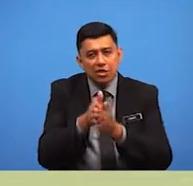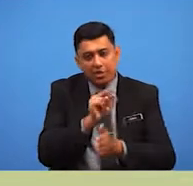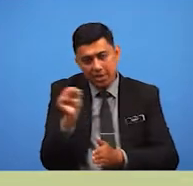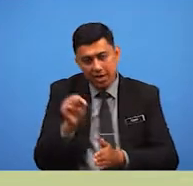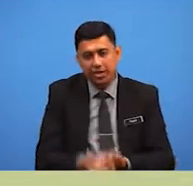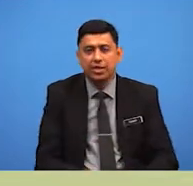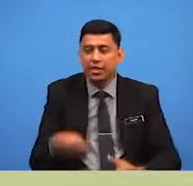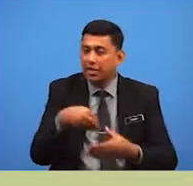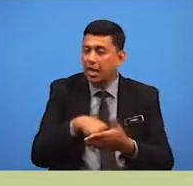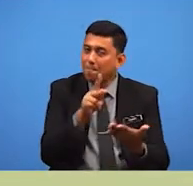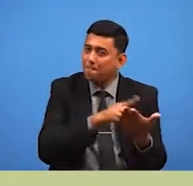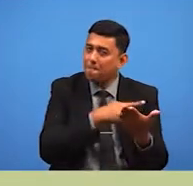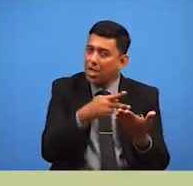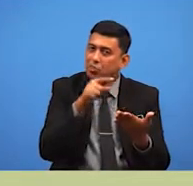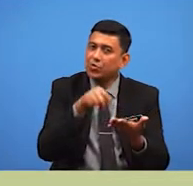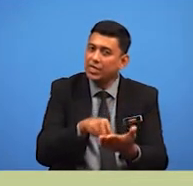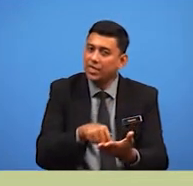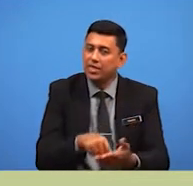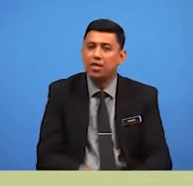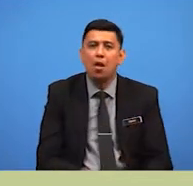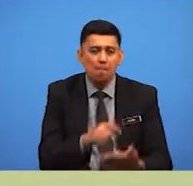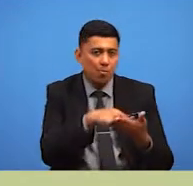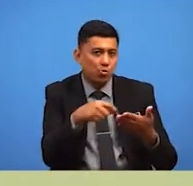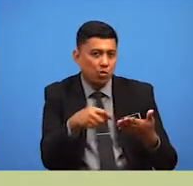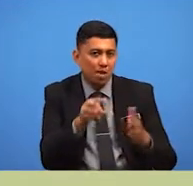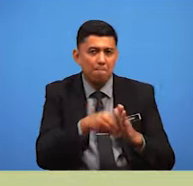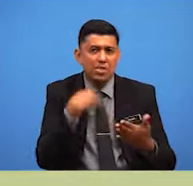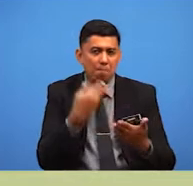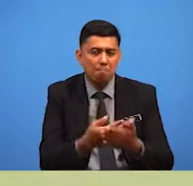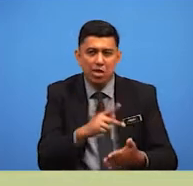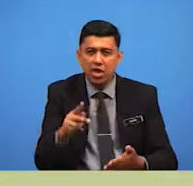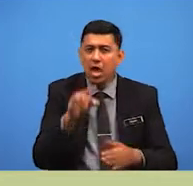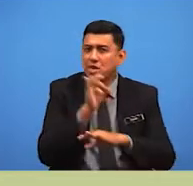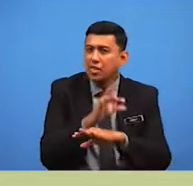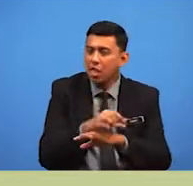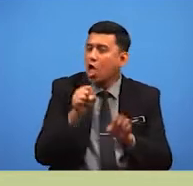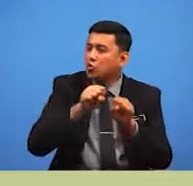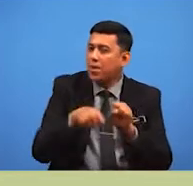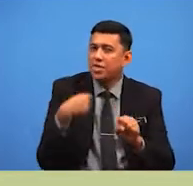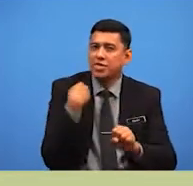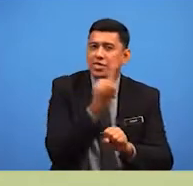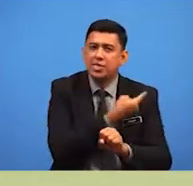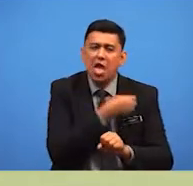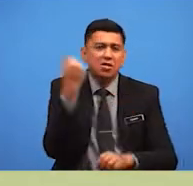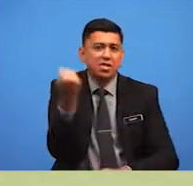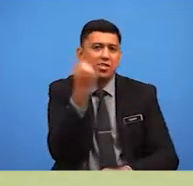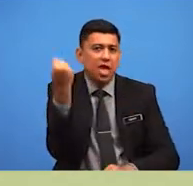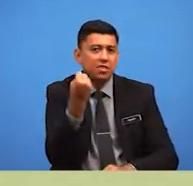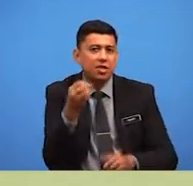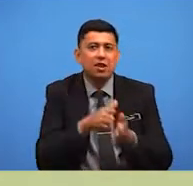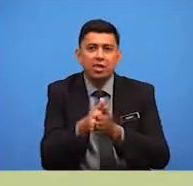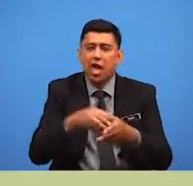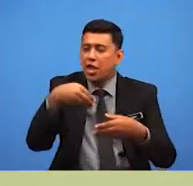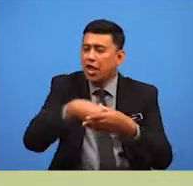Dalam pantun ini, pengarang menyampaikan nasihat supaya kita sentiasa rajin